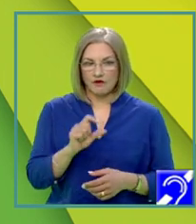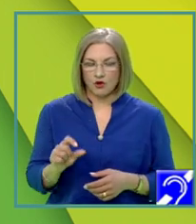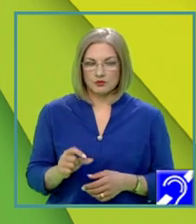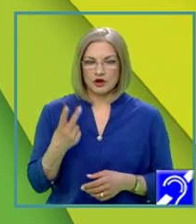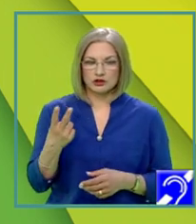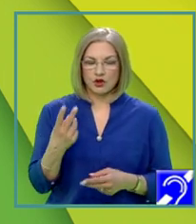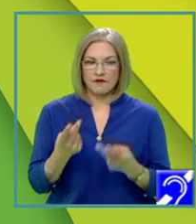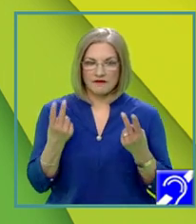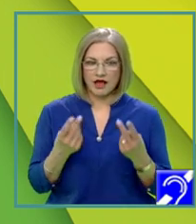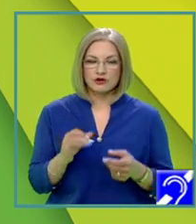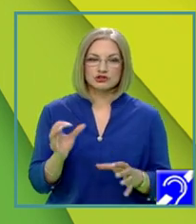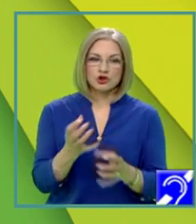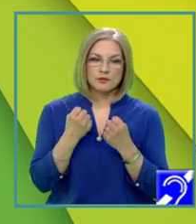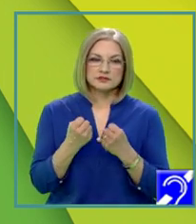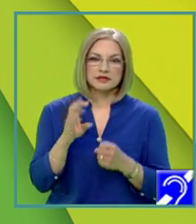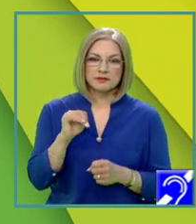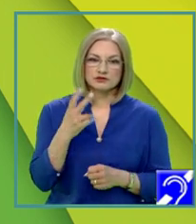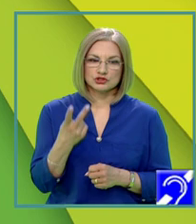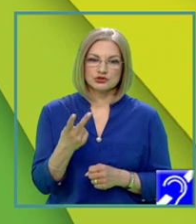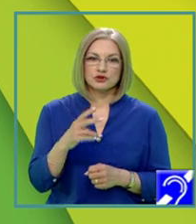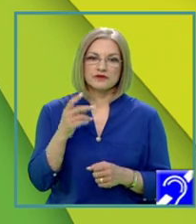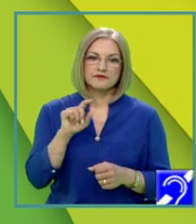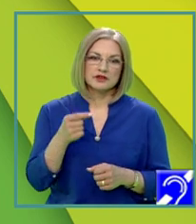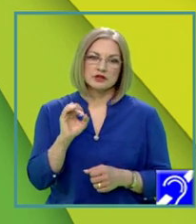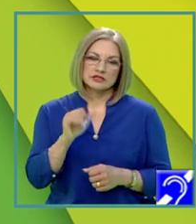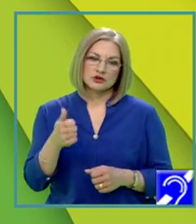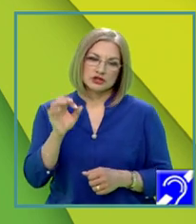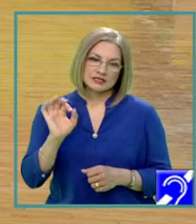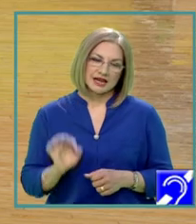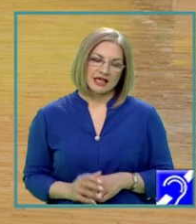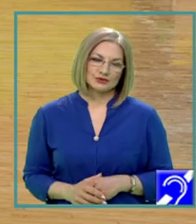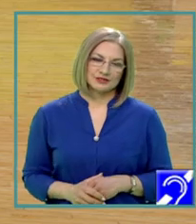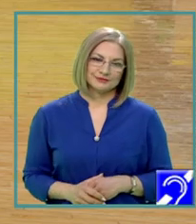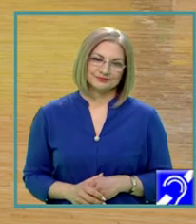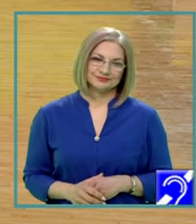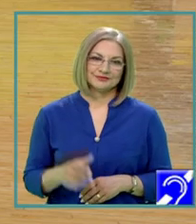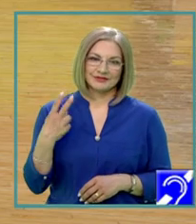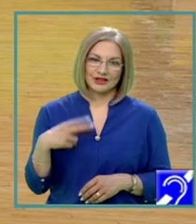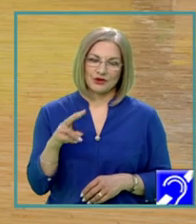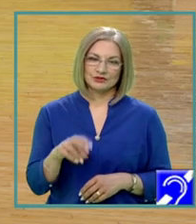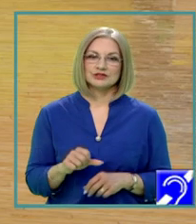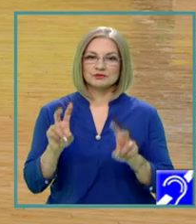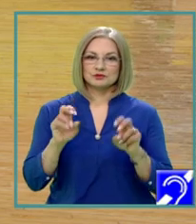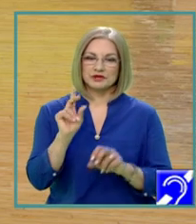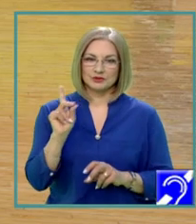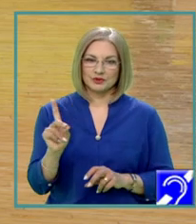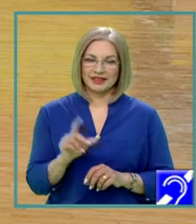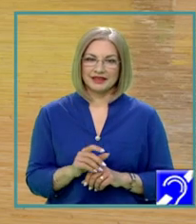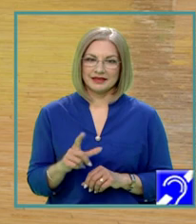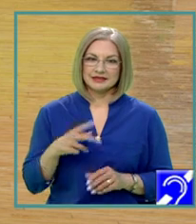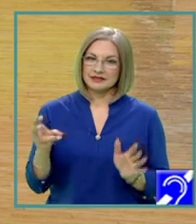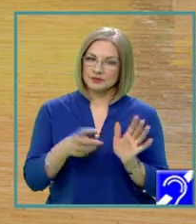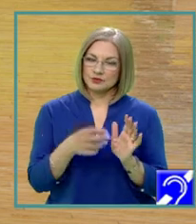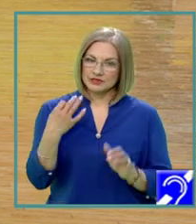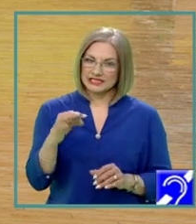valori ce obținem 42,00 la sută acesta a fost subiectul ceea ce vom trece la subiectul de căruia îi sunt alocate 10